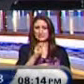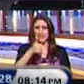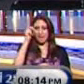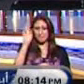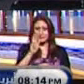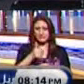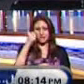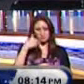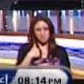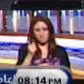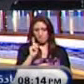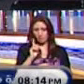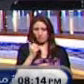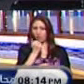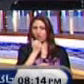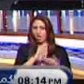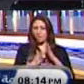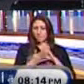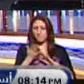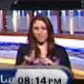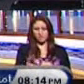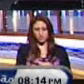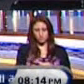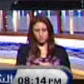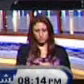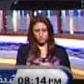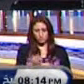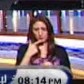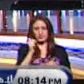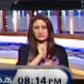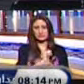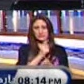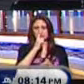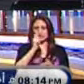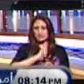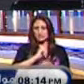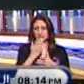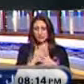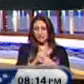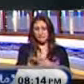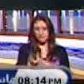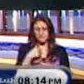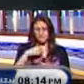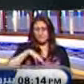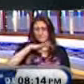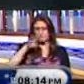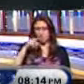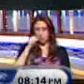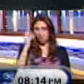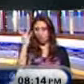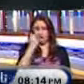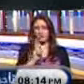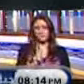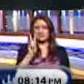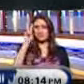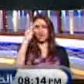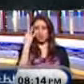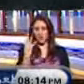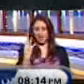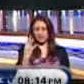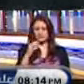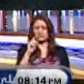بإقامات وتأشيرات، ما فيش حاجة تدينا يا أستاذ عمرو إن احنا يعني نشتغل في البلد. قبل الثورة كنا شغالين كويس